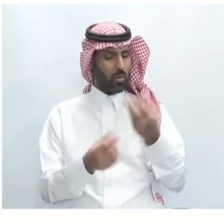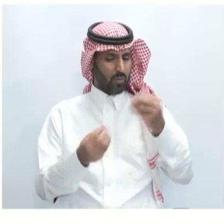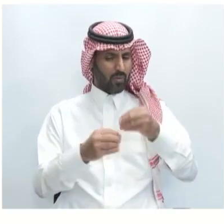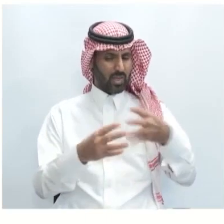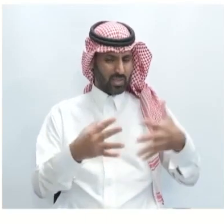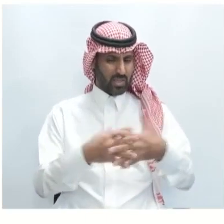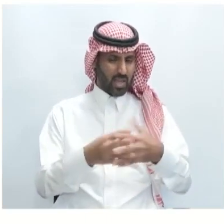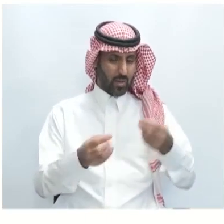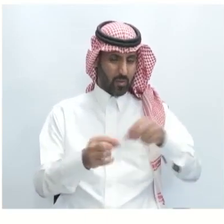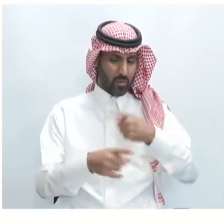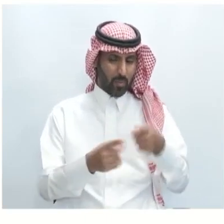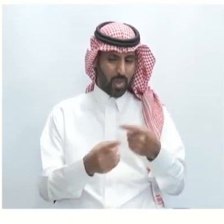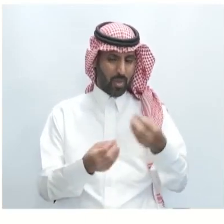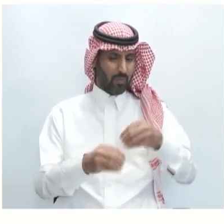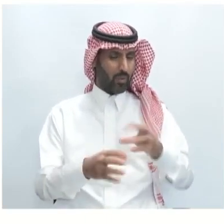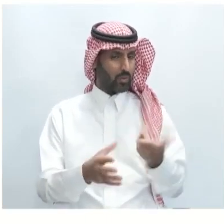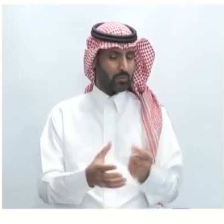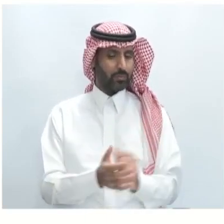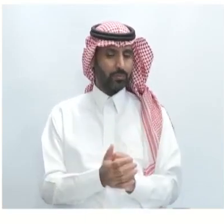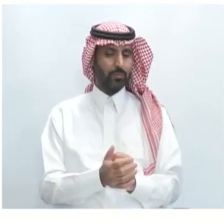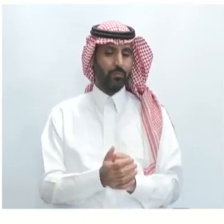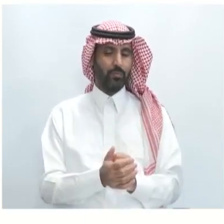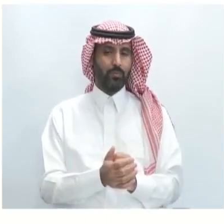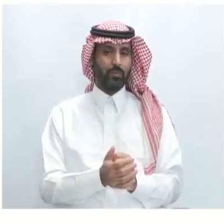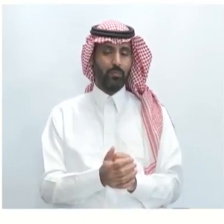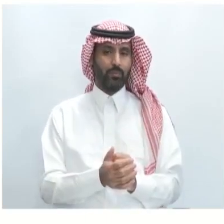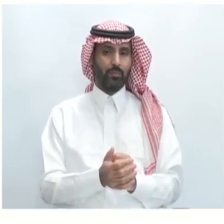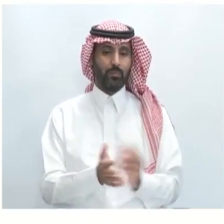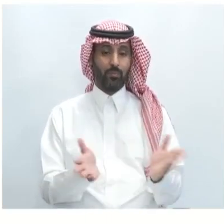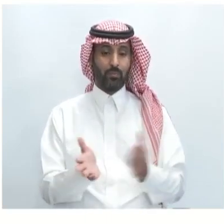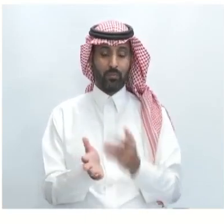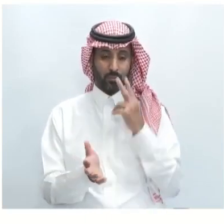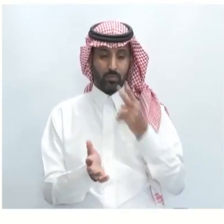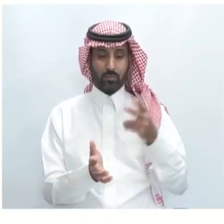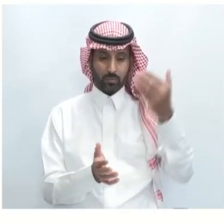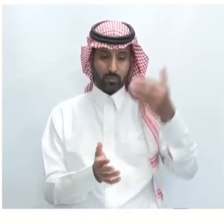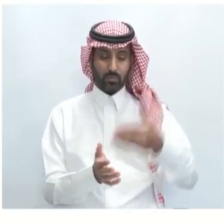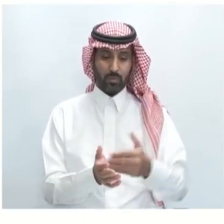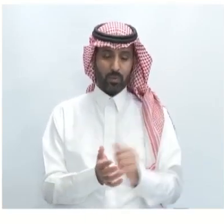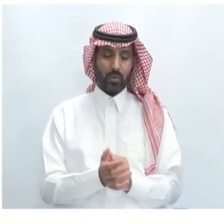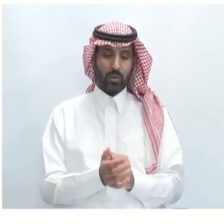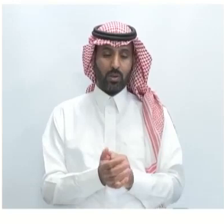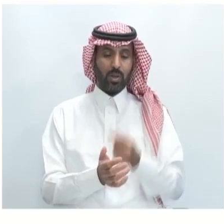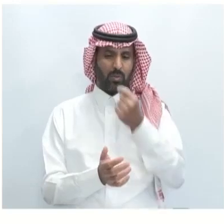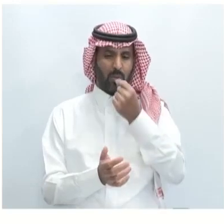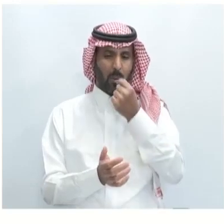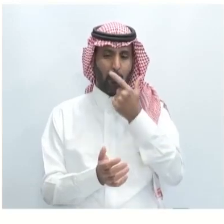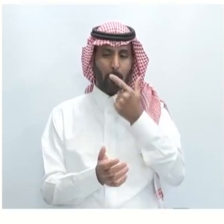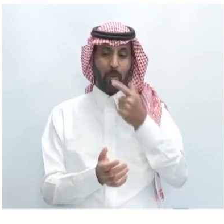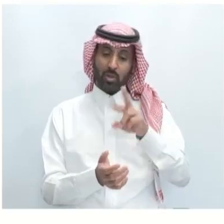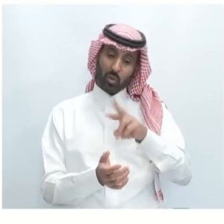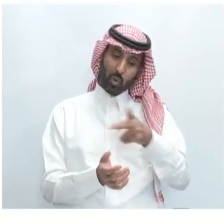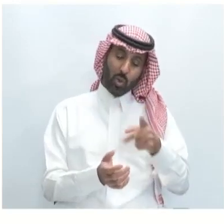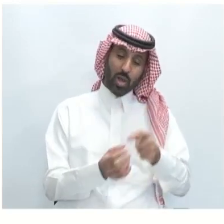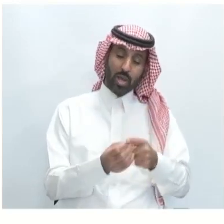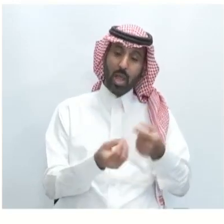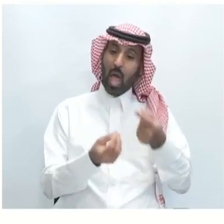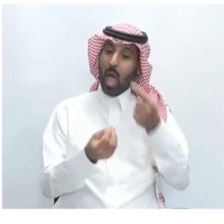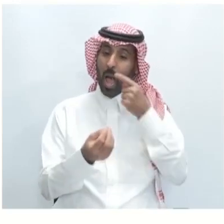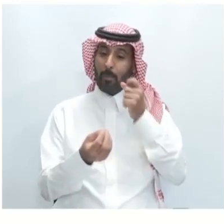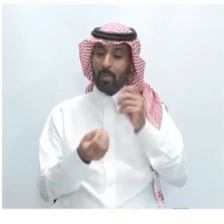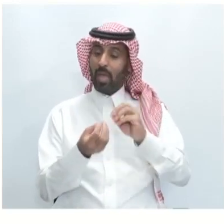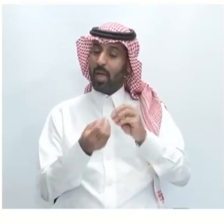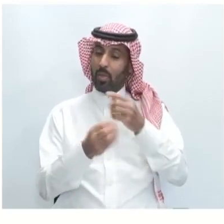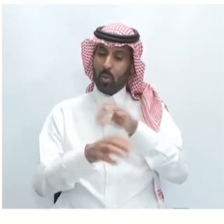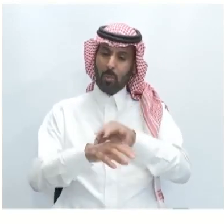المركب العضوي المحتوي عليه الان سكر نوعين ابيض وبني